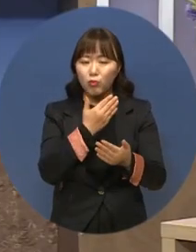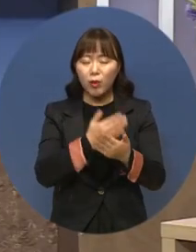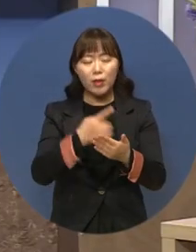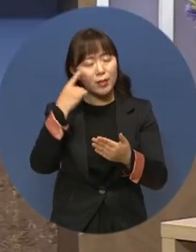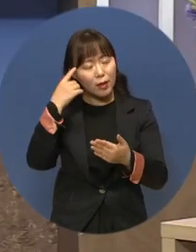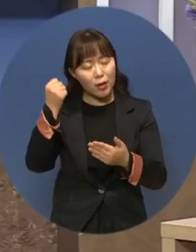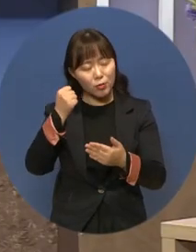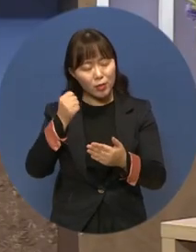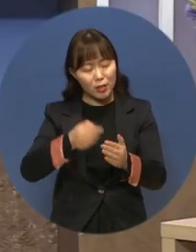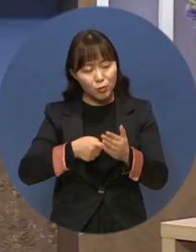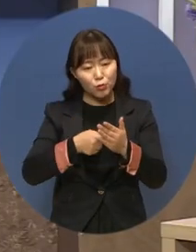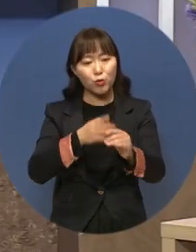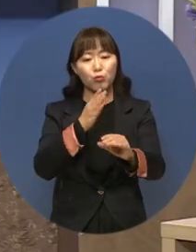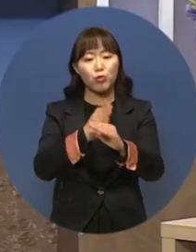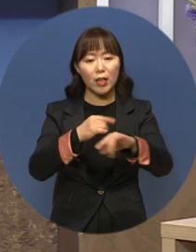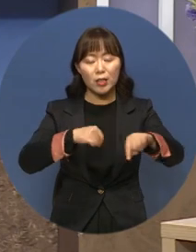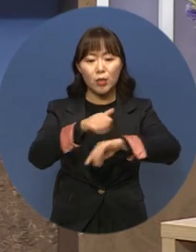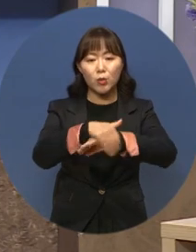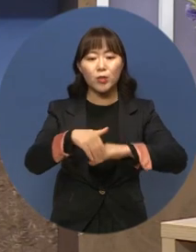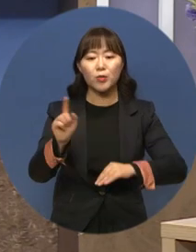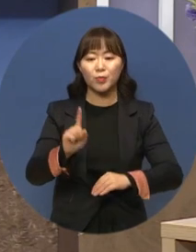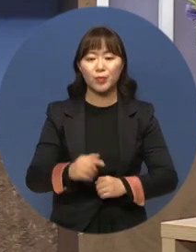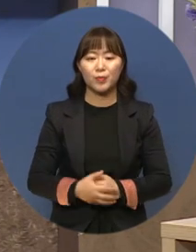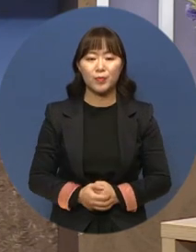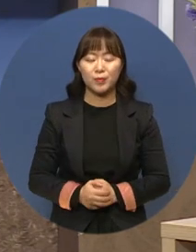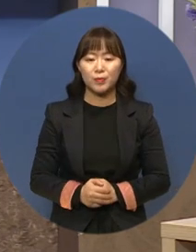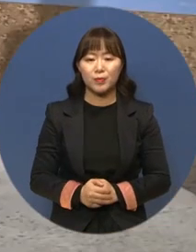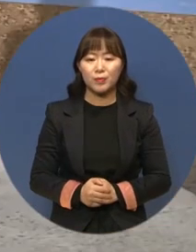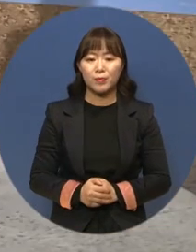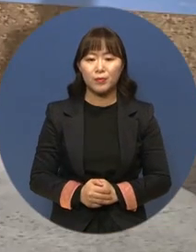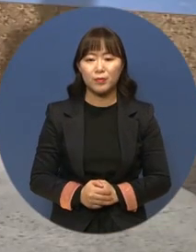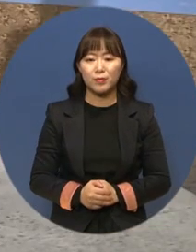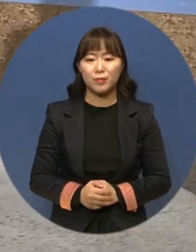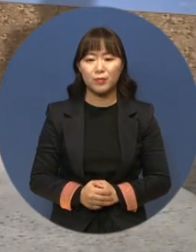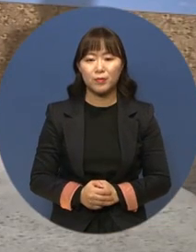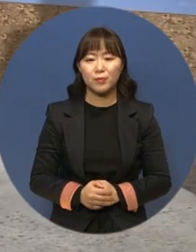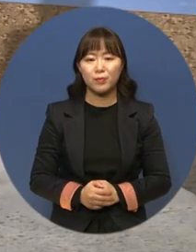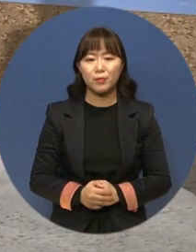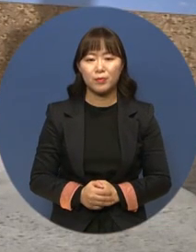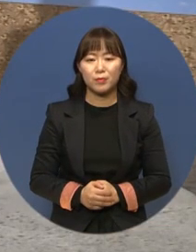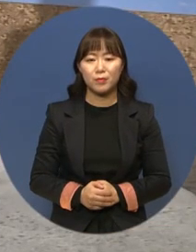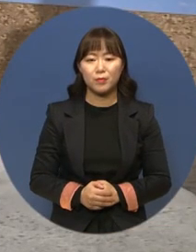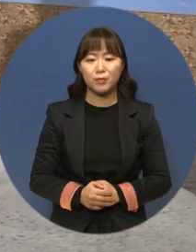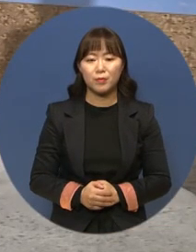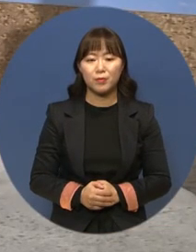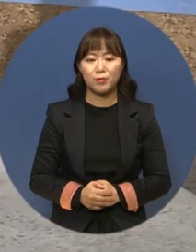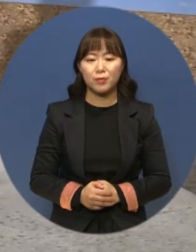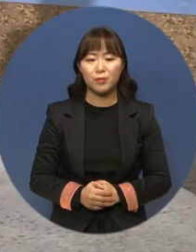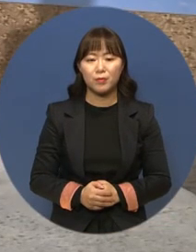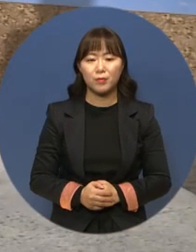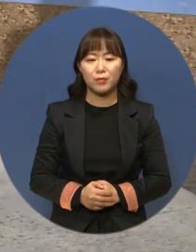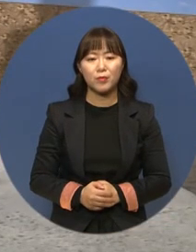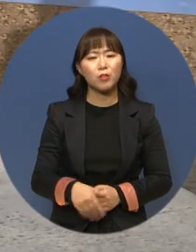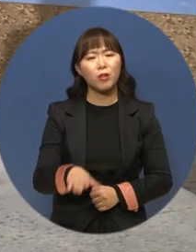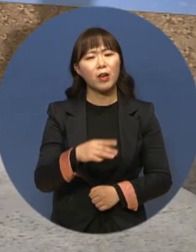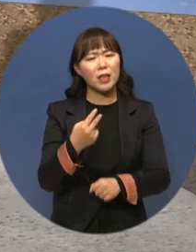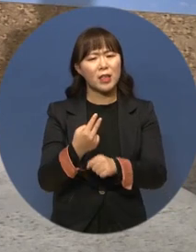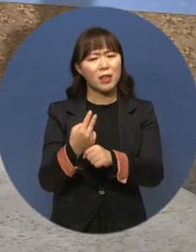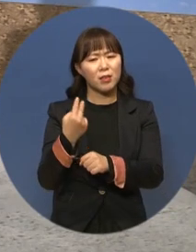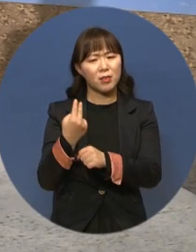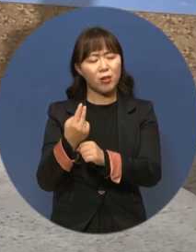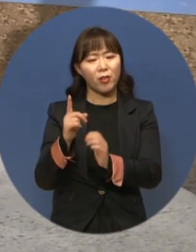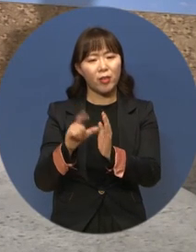중점적으로 진행하고 계시는 정책이 있다면 말씀 부탁드립니다. 저희가 한 2년